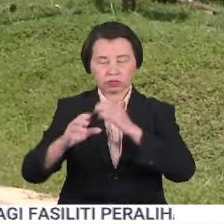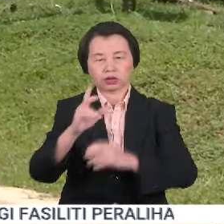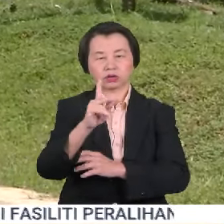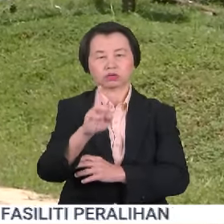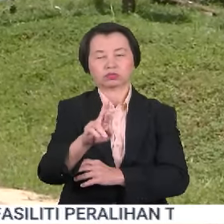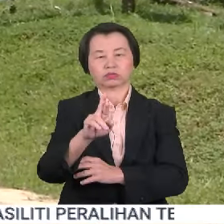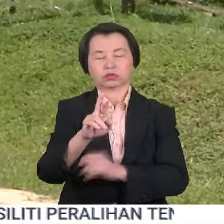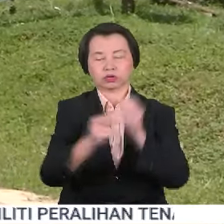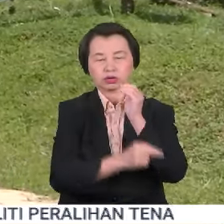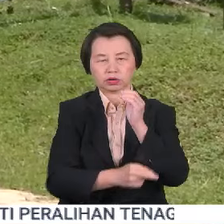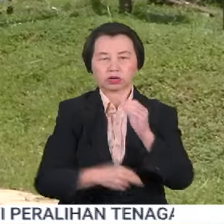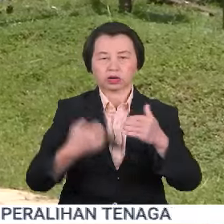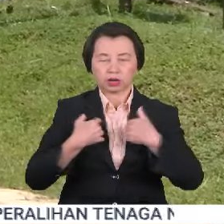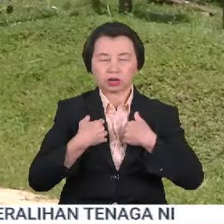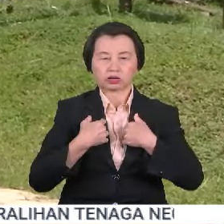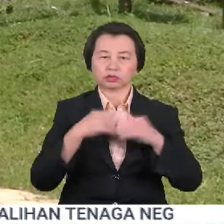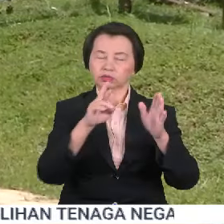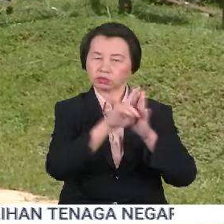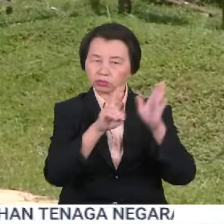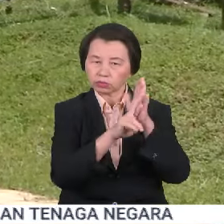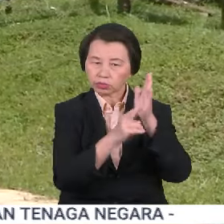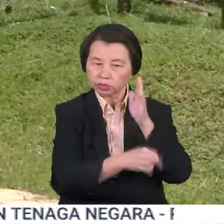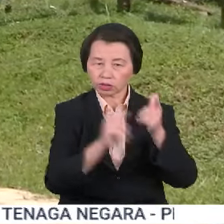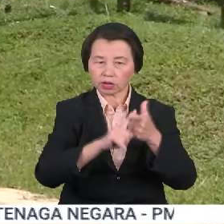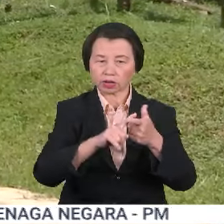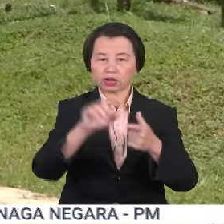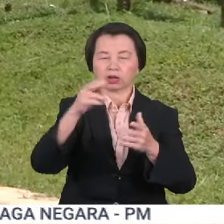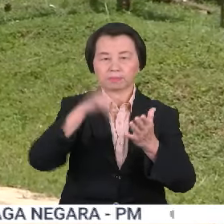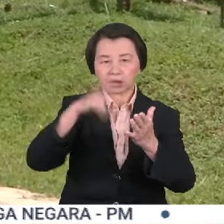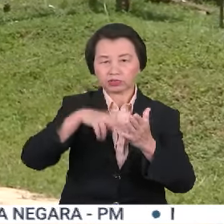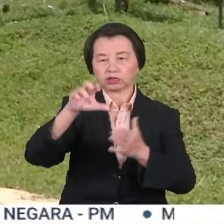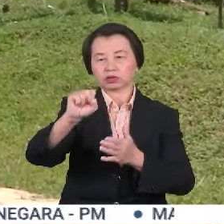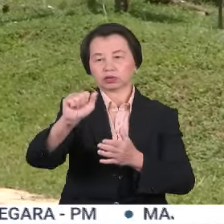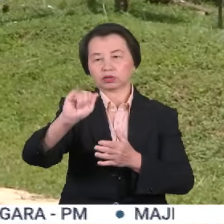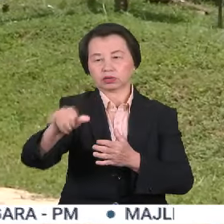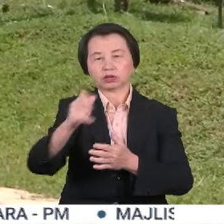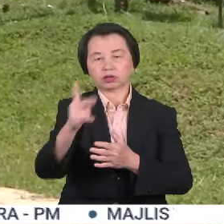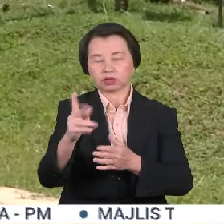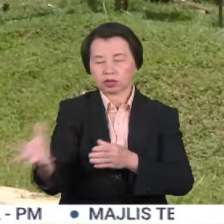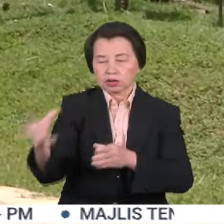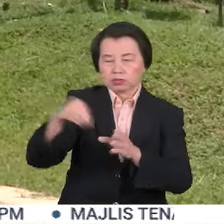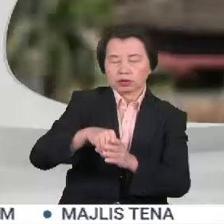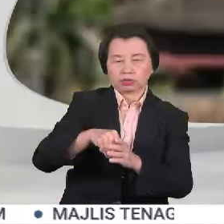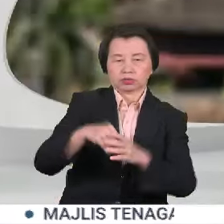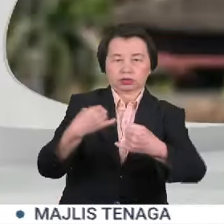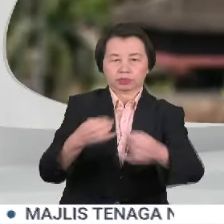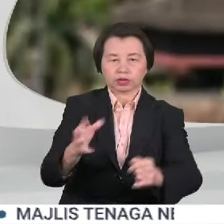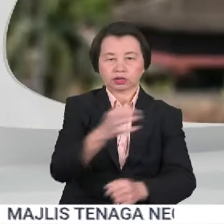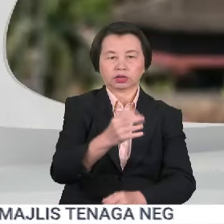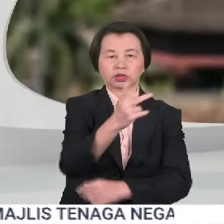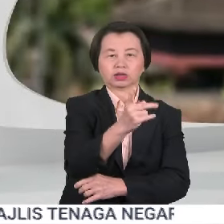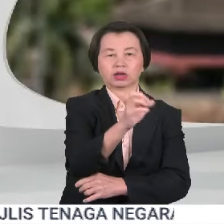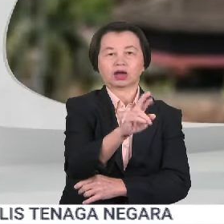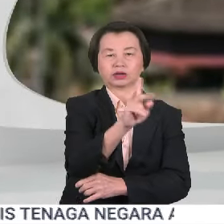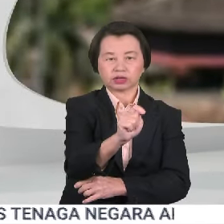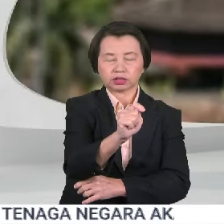negara sajak kemerdekaan dan beberapa program yang melibatkan jabatan CRT ini